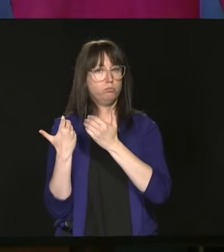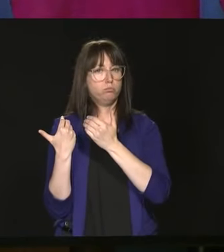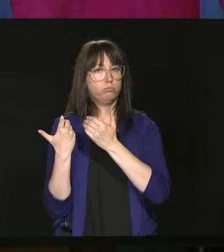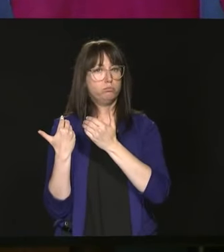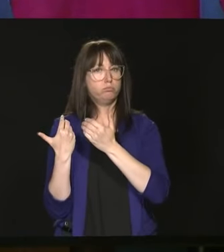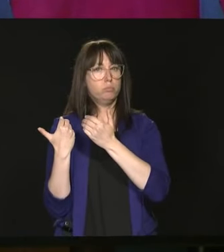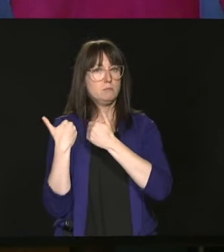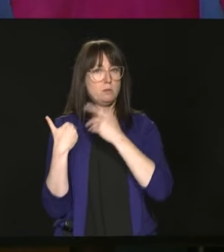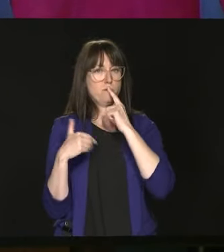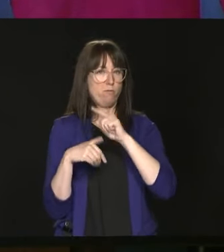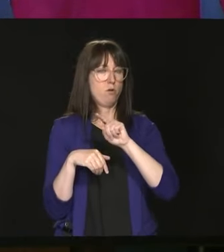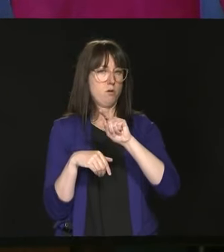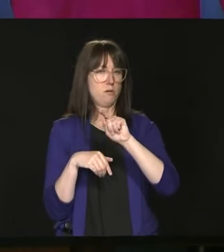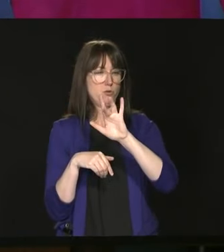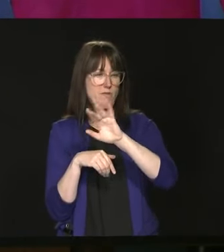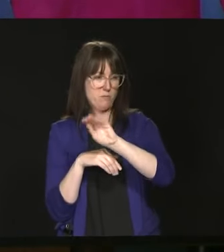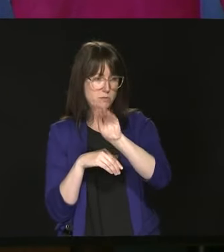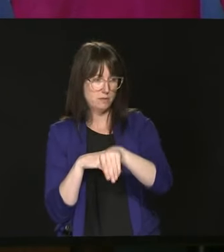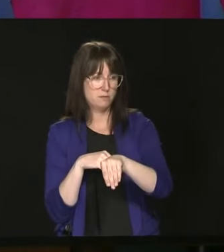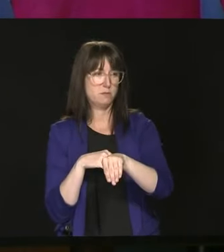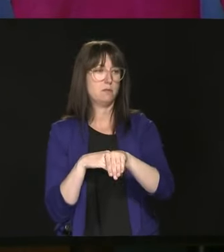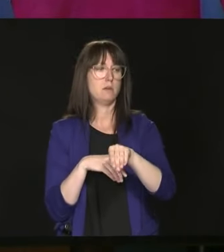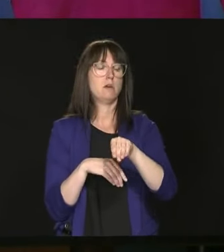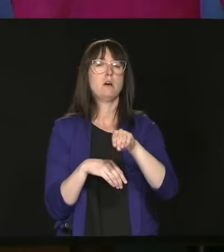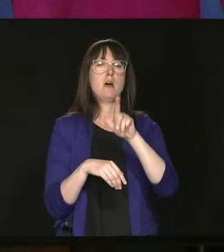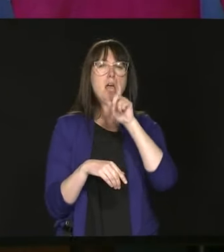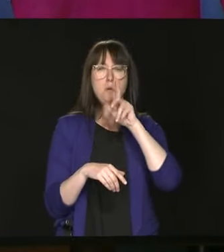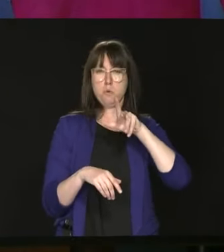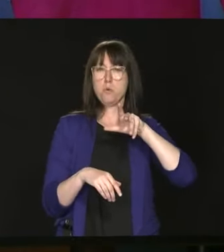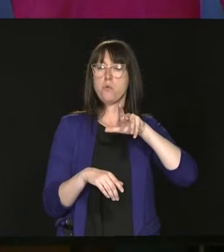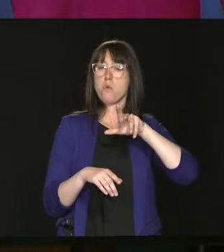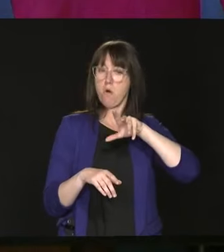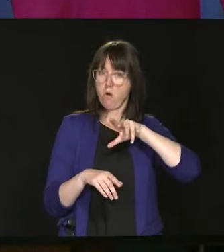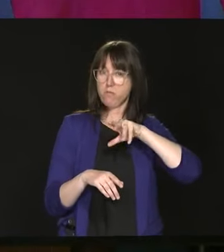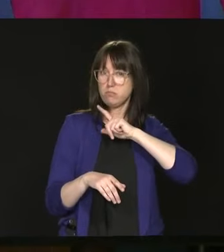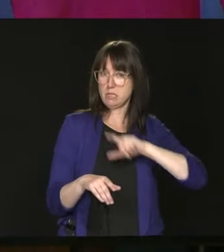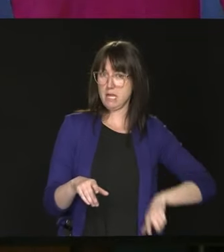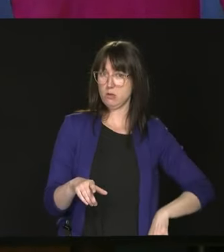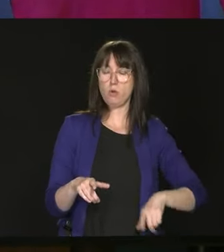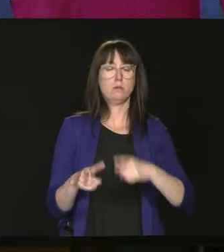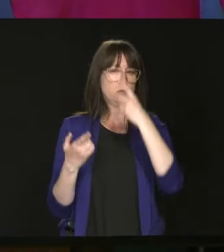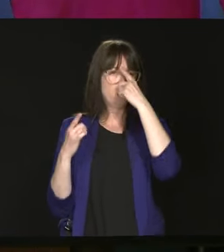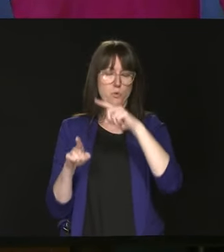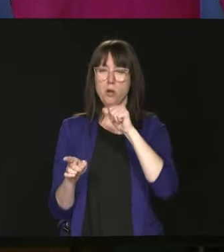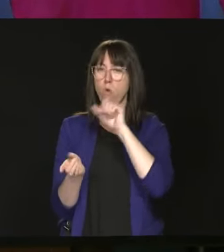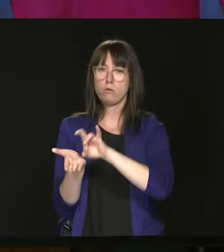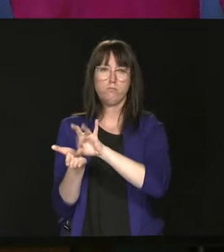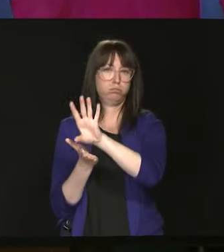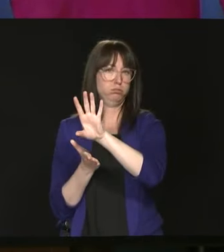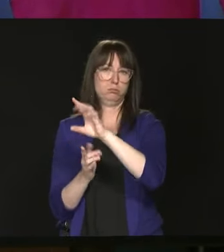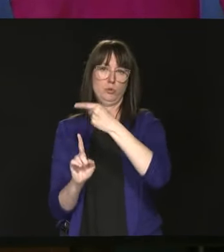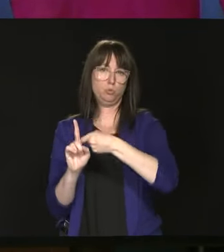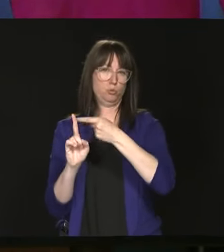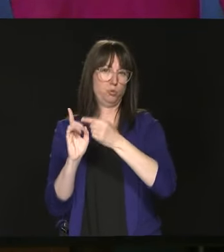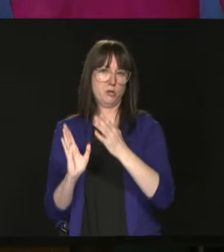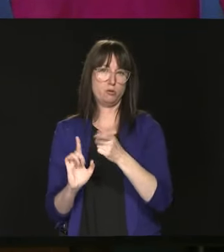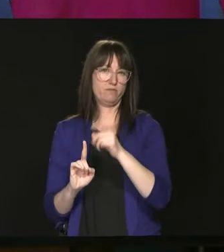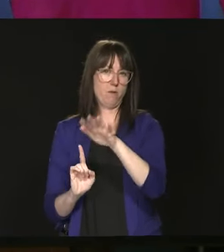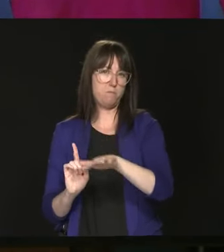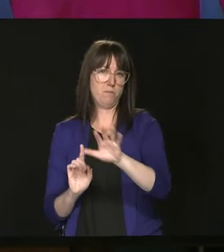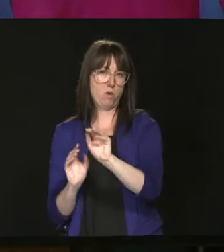moratoire sur les expulsions. L'aide d'urgence au Canada pour les loyers commerciaux sera offerte aux